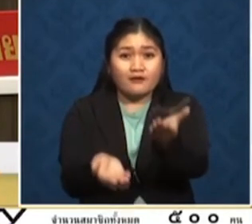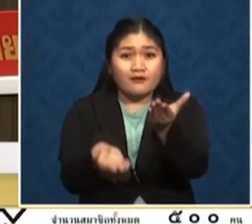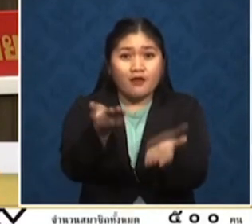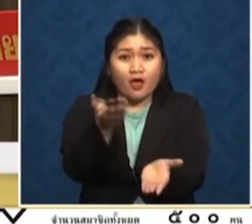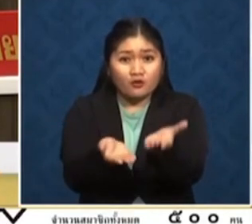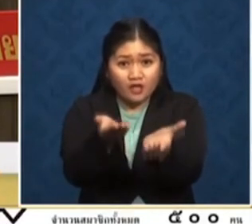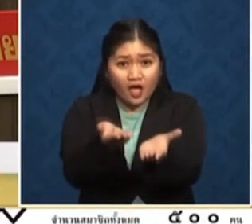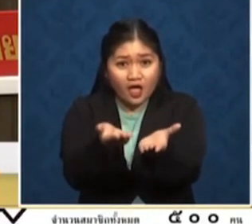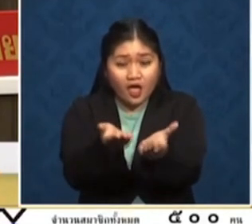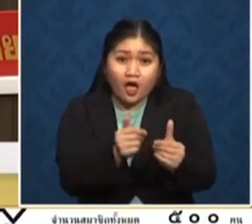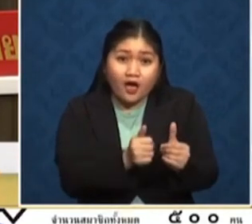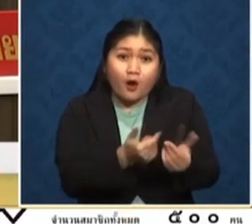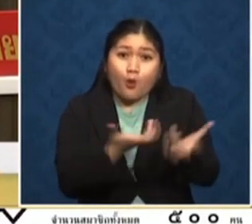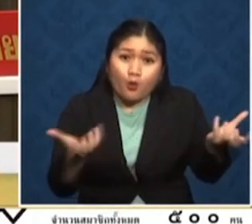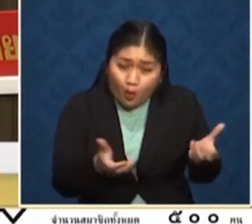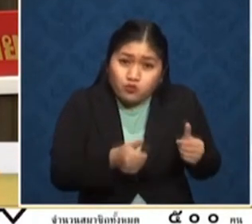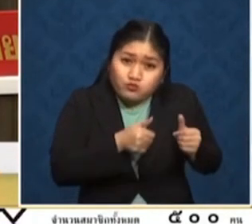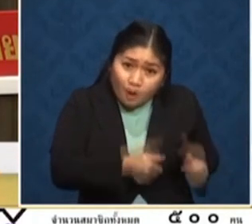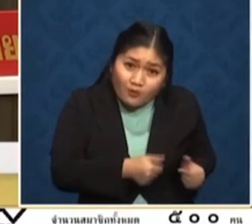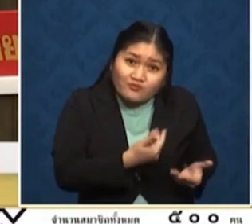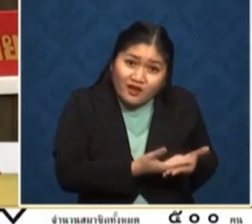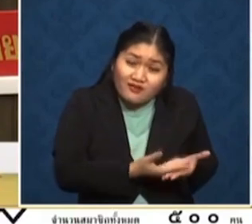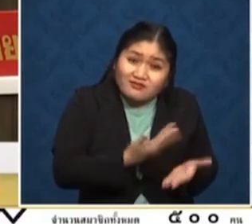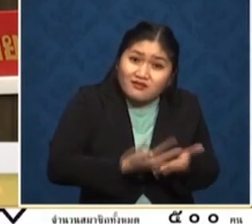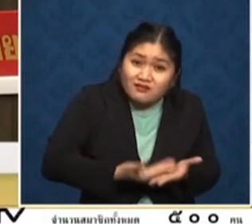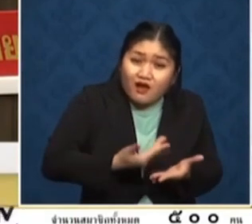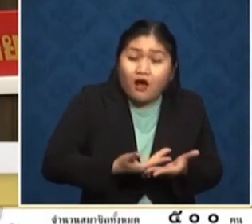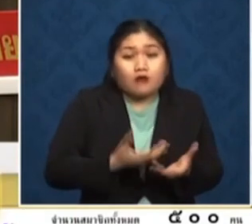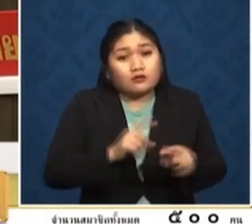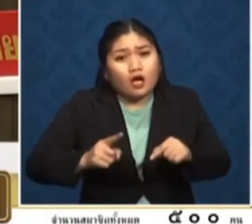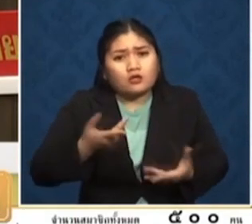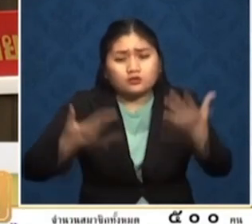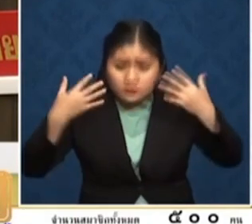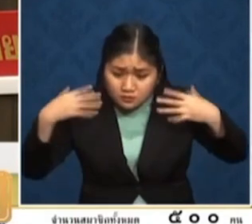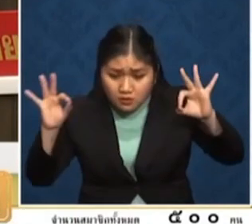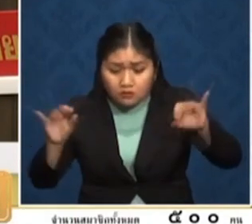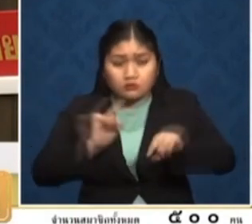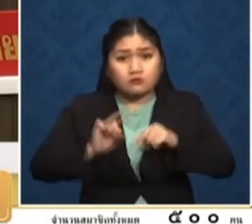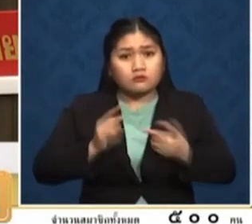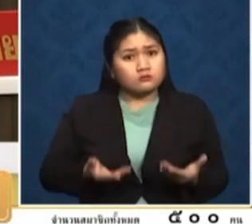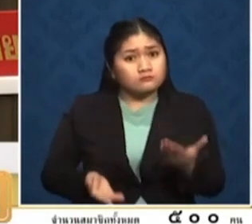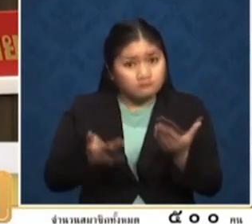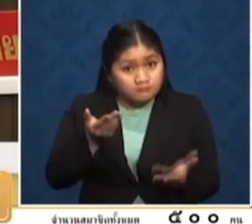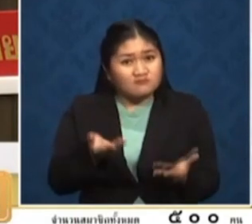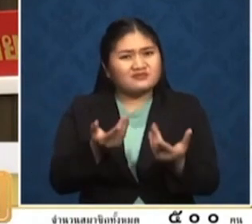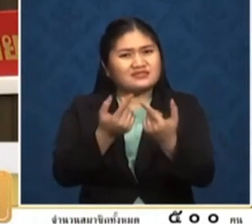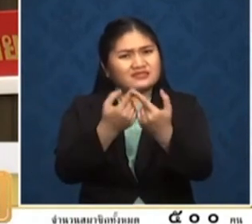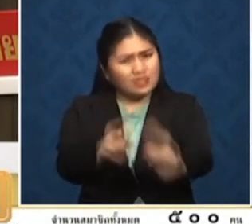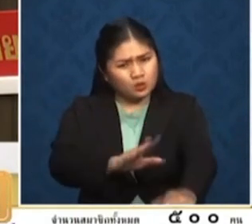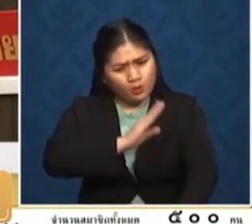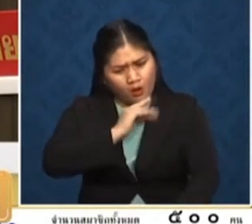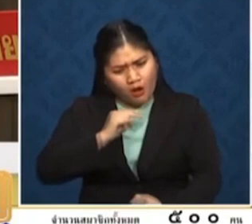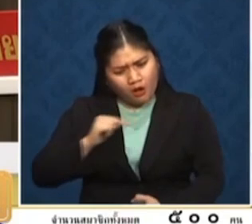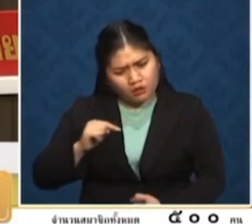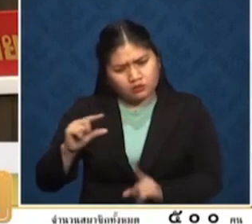มิติศีลสมรสและเรื่องเสรีภาพขั้นพฤฐานอื่นๆแต่พอมาเป็นเรื่องของ